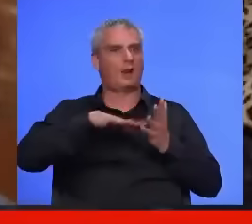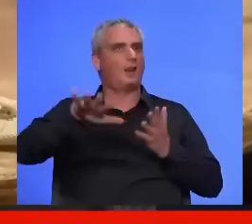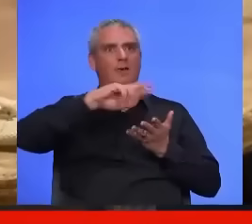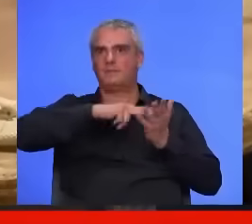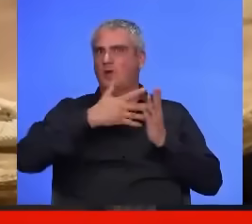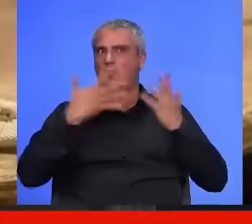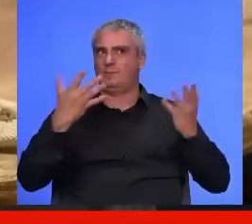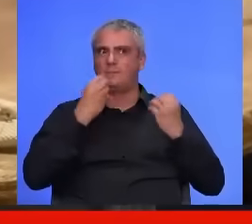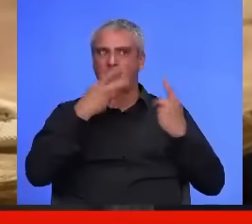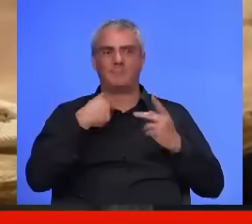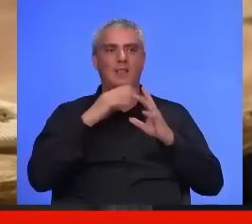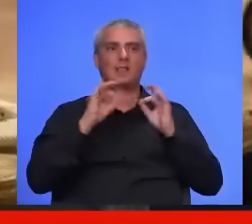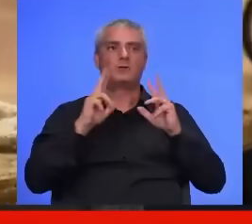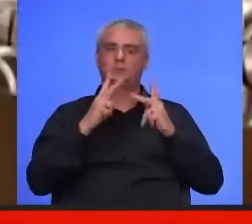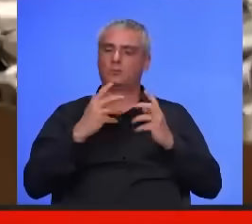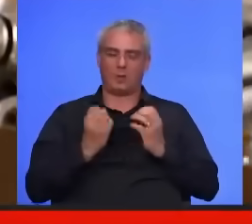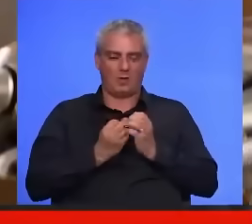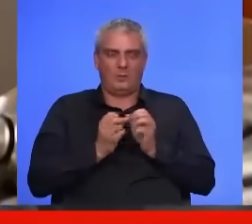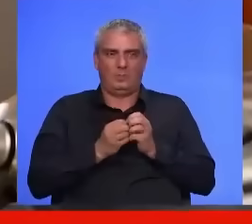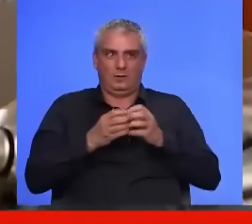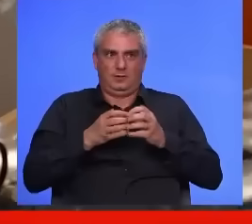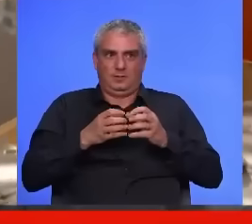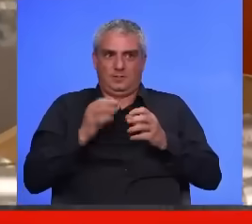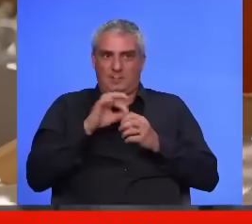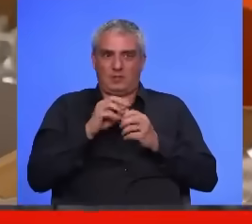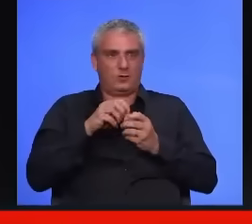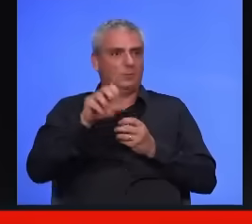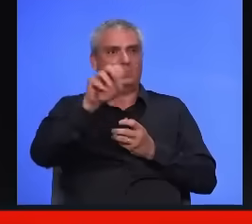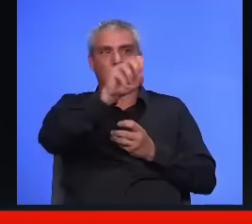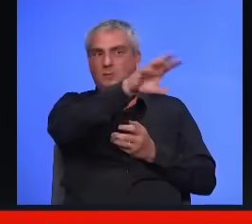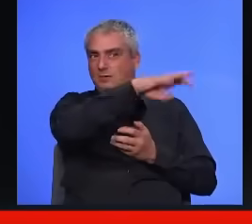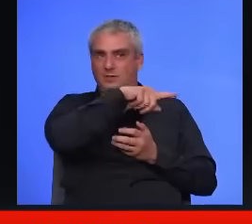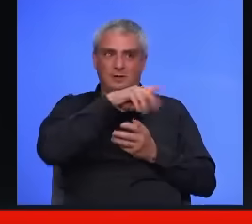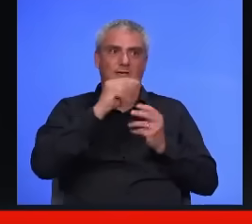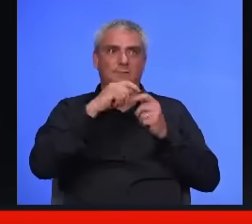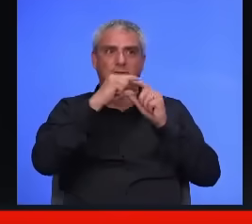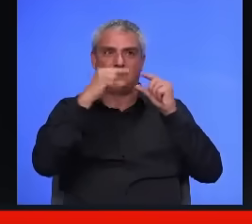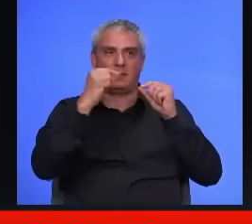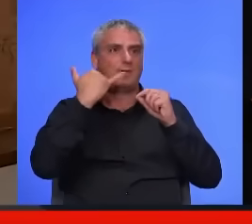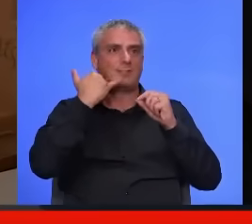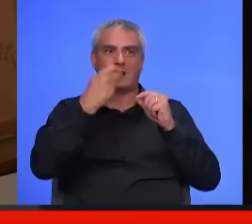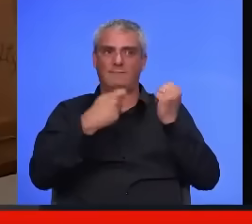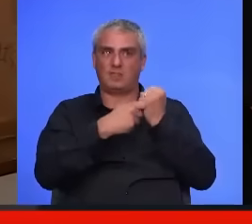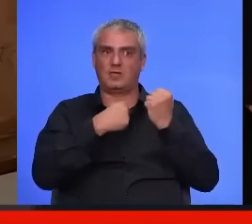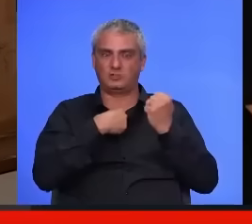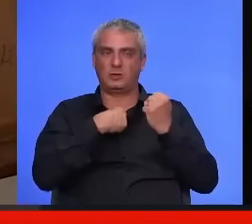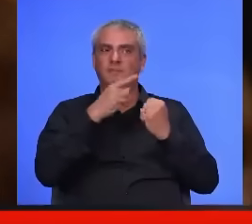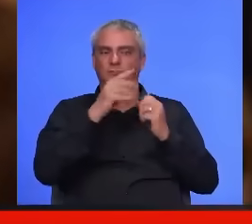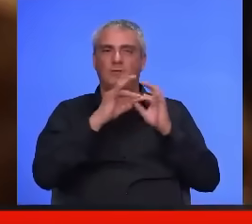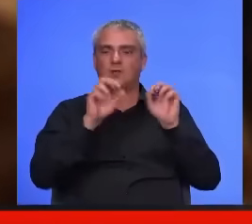הזה אנחנו התחלנו בצורה אורגנית זאת אומרת ממש התחלנו לפזר את המתנים עם סליפ עם הטלפון הנייד שלי ומשם זה